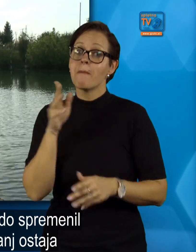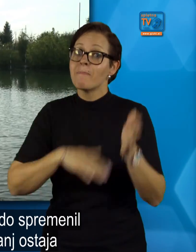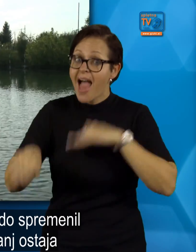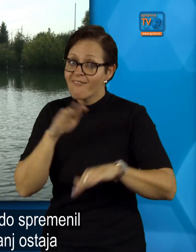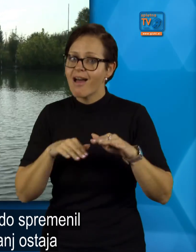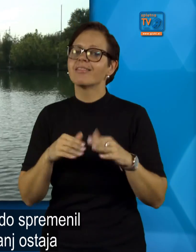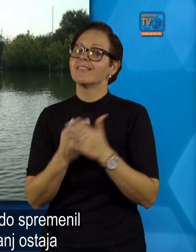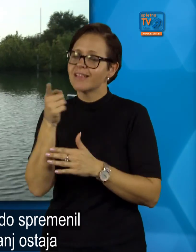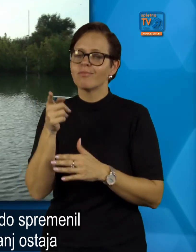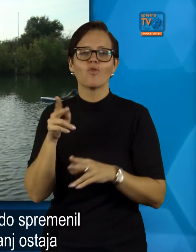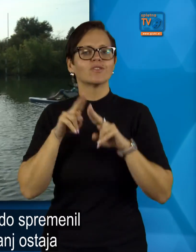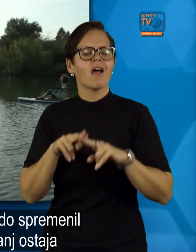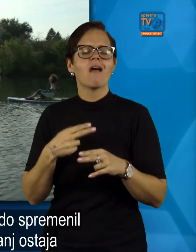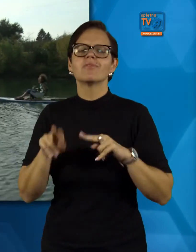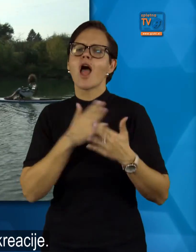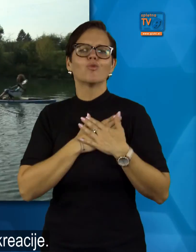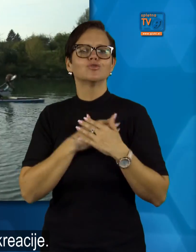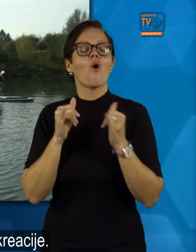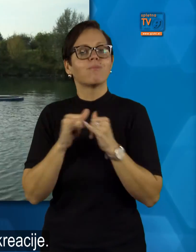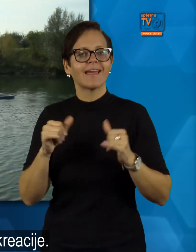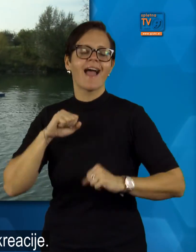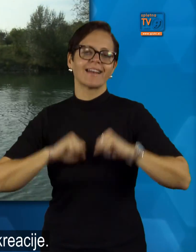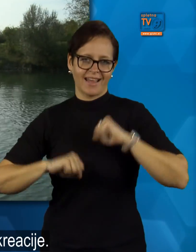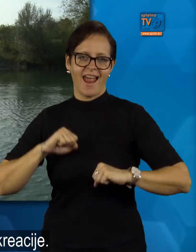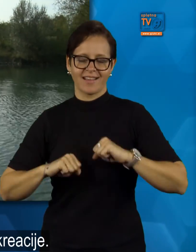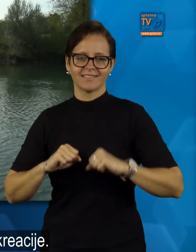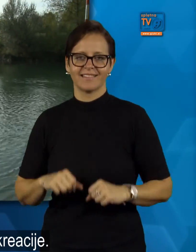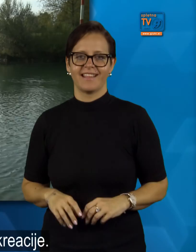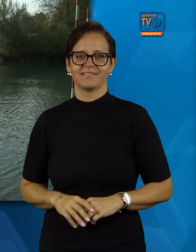plavanje zanj ostaja najljubša oblika rekreacije.